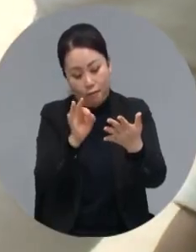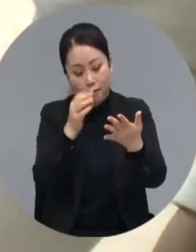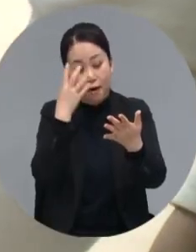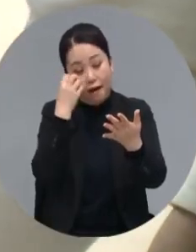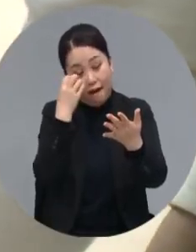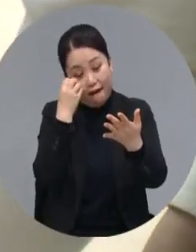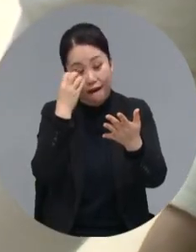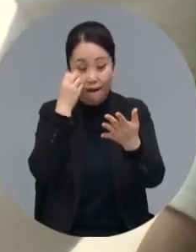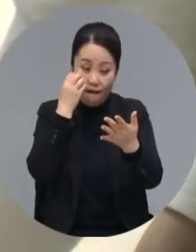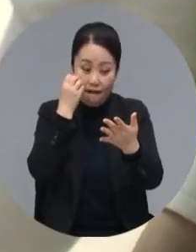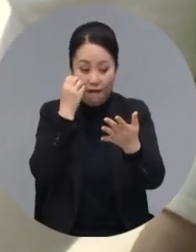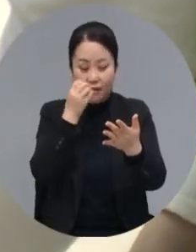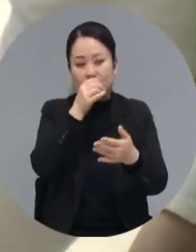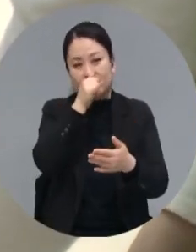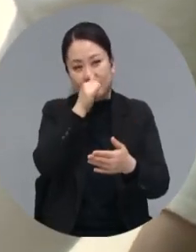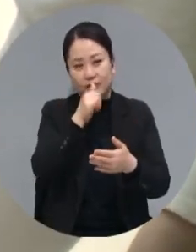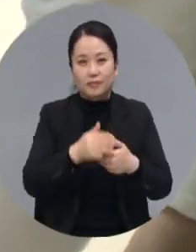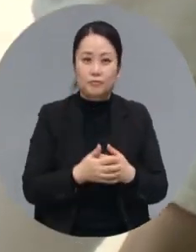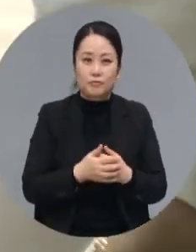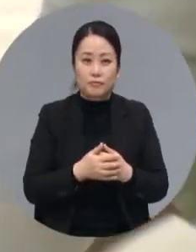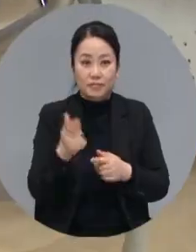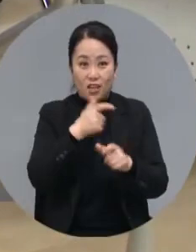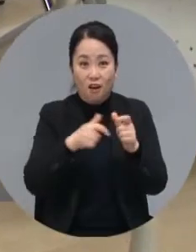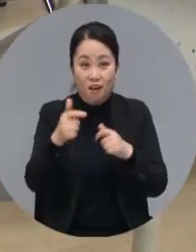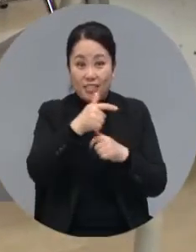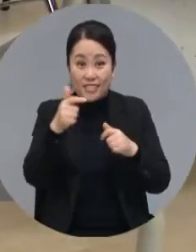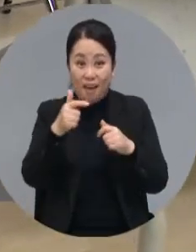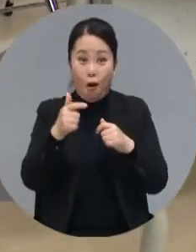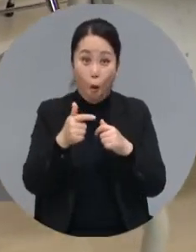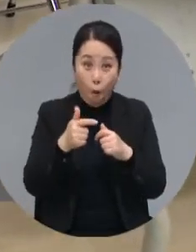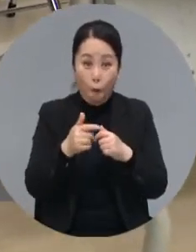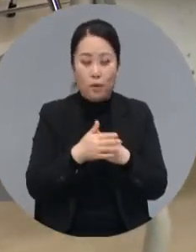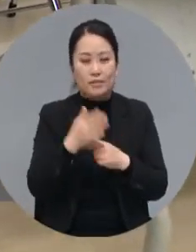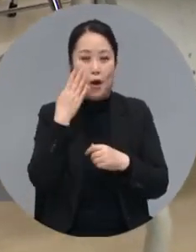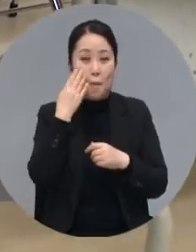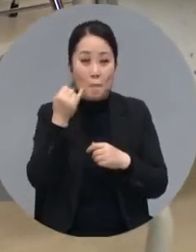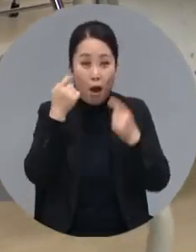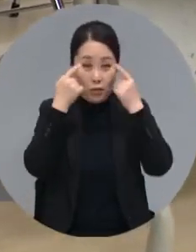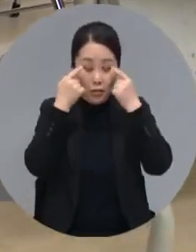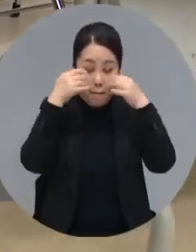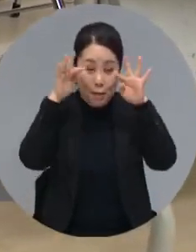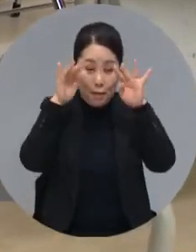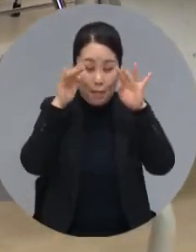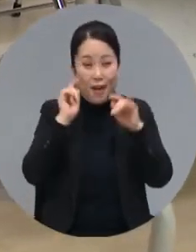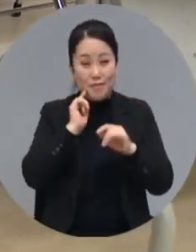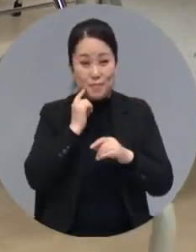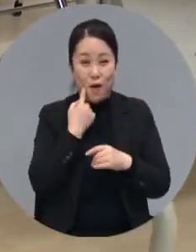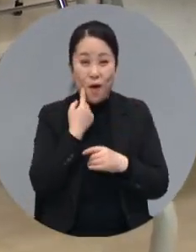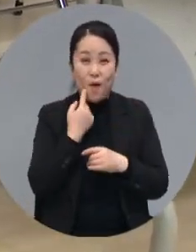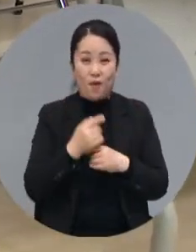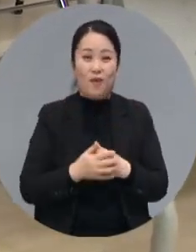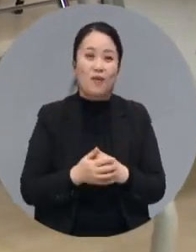듯 뚫어지게 살펴봅니다. 더 크게. 눈 인형 같으시다.